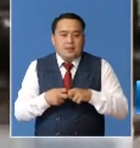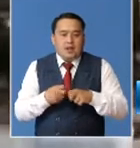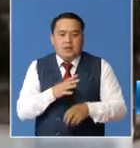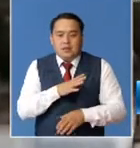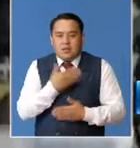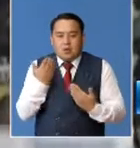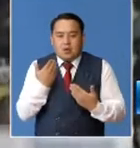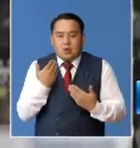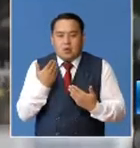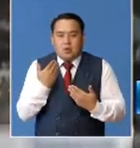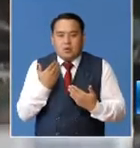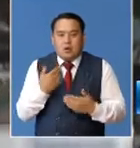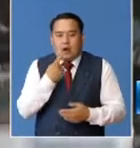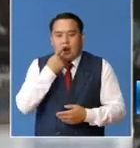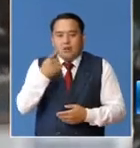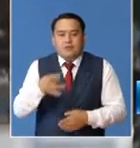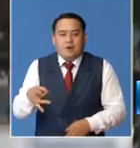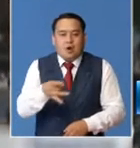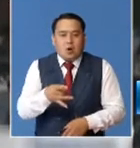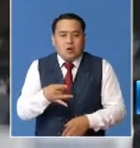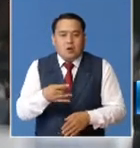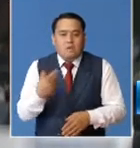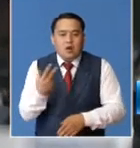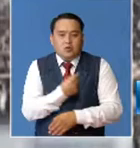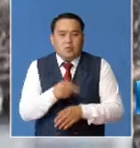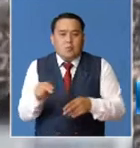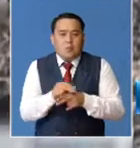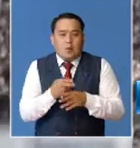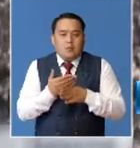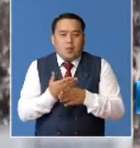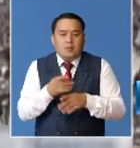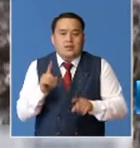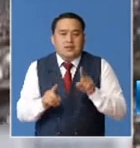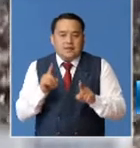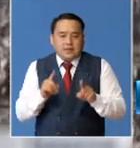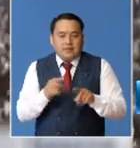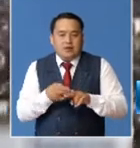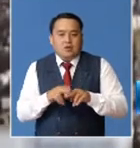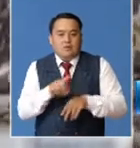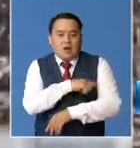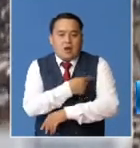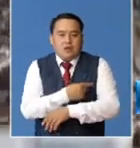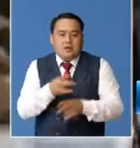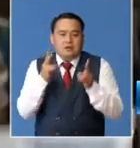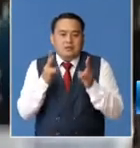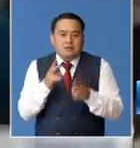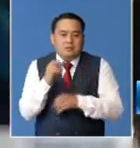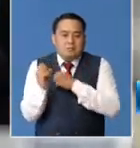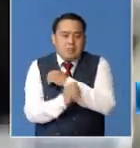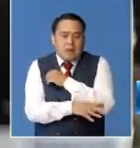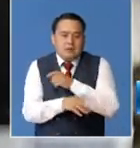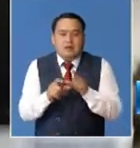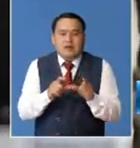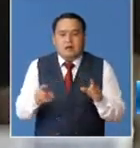правило, нет. Чего не скажешь об отдаленных регионах, куда профилактическая помощь доезжает крайне редко. По мнению врачей, именно в бедных районах и получила